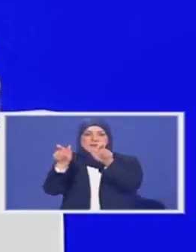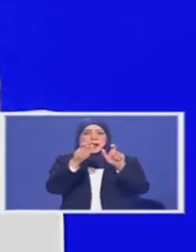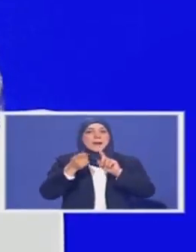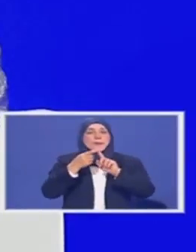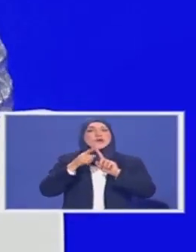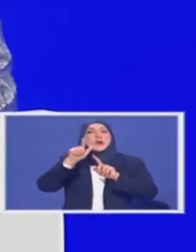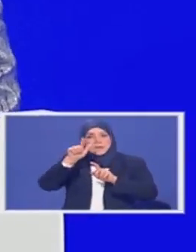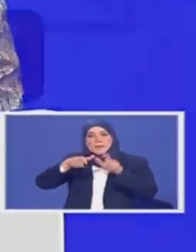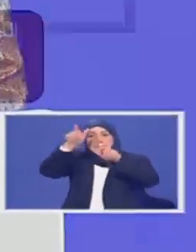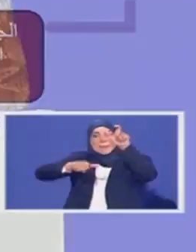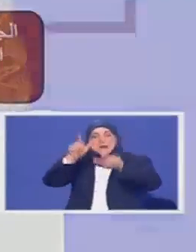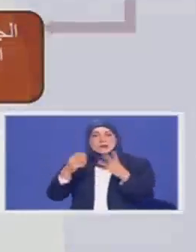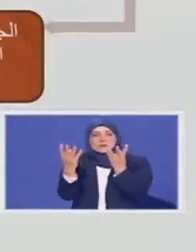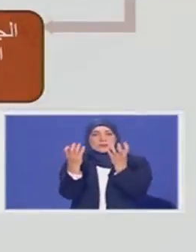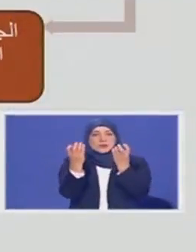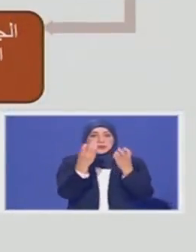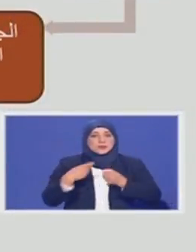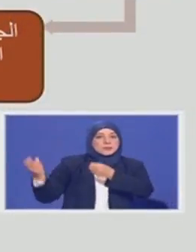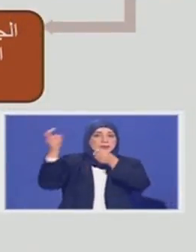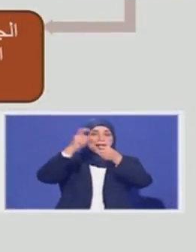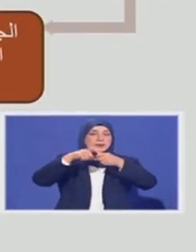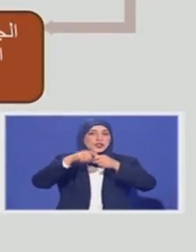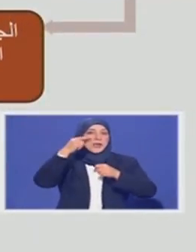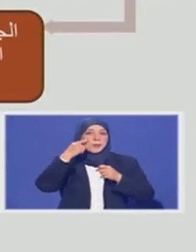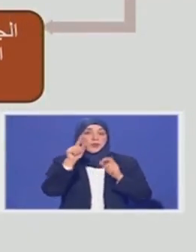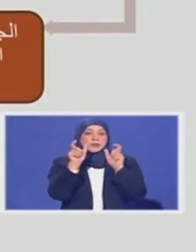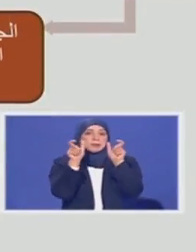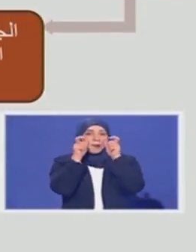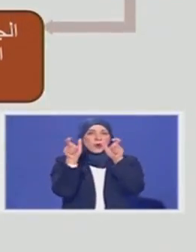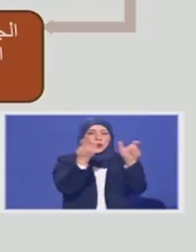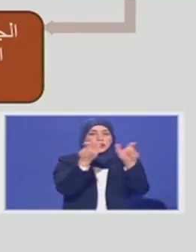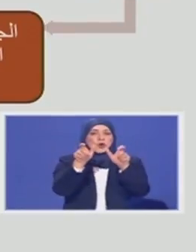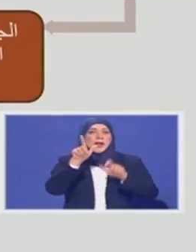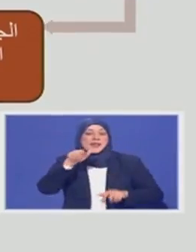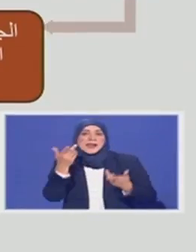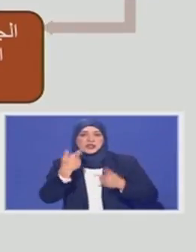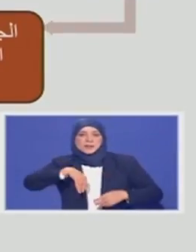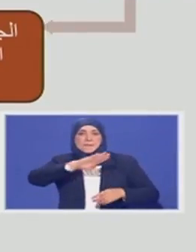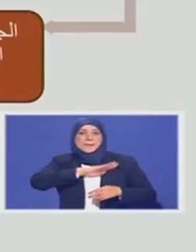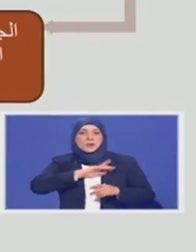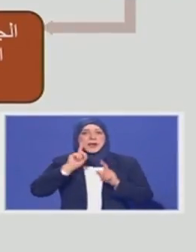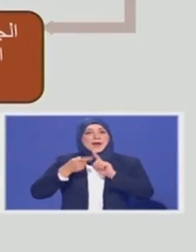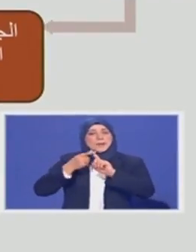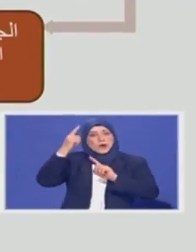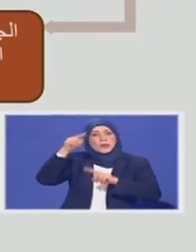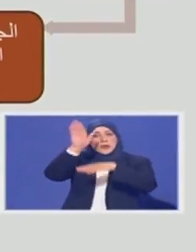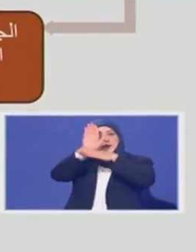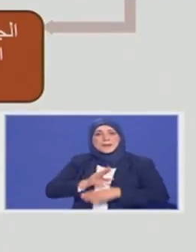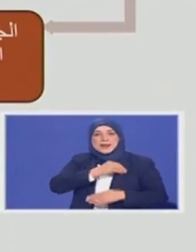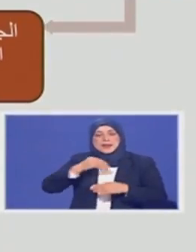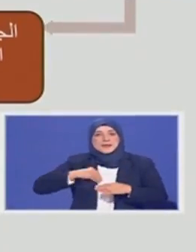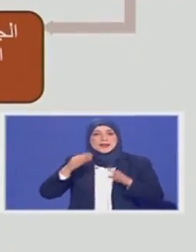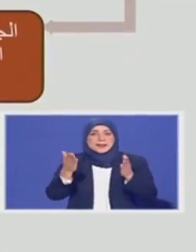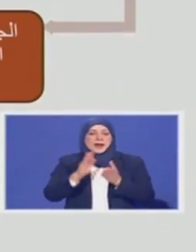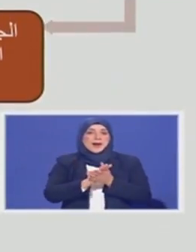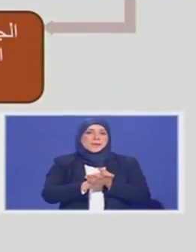العديد من المتدخلين، واللي هي لأنه مبدأ المسؤولية احنا باش معناها باش يكونوا اكثر